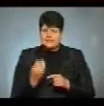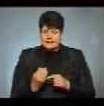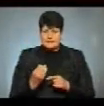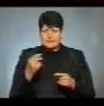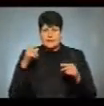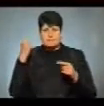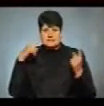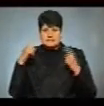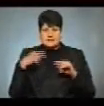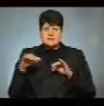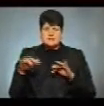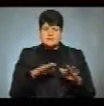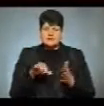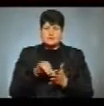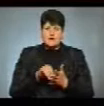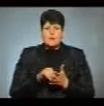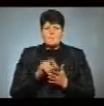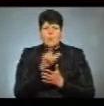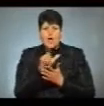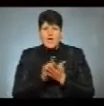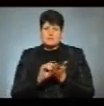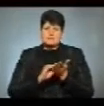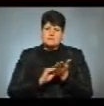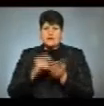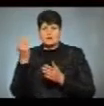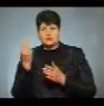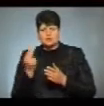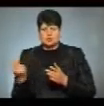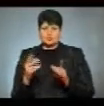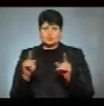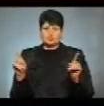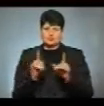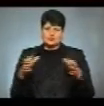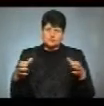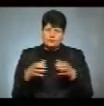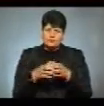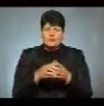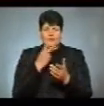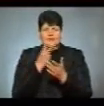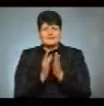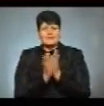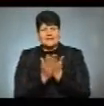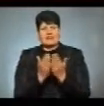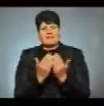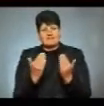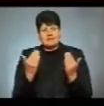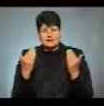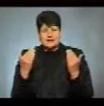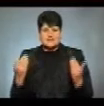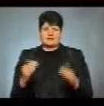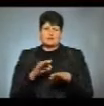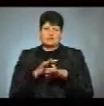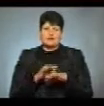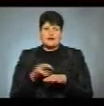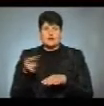якому виступають поети, письменники, художники, музичні гурти. Під час фестивалю репрезентують книги, виставки живопису, відбуваються